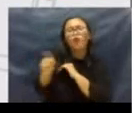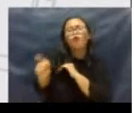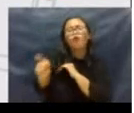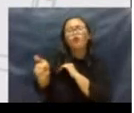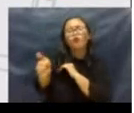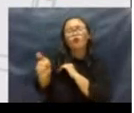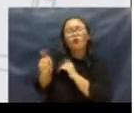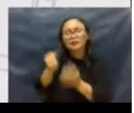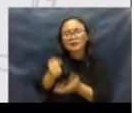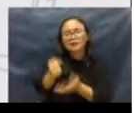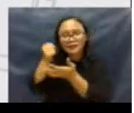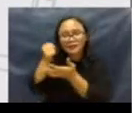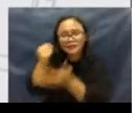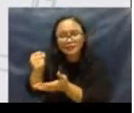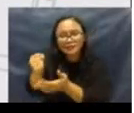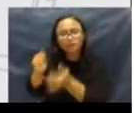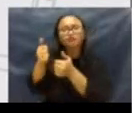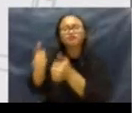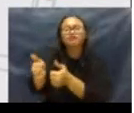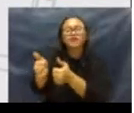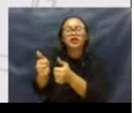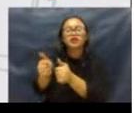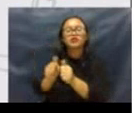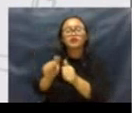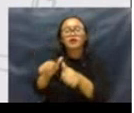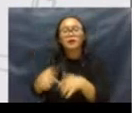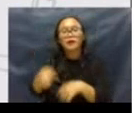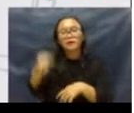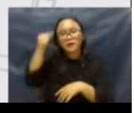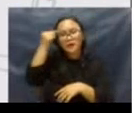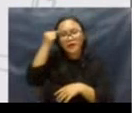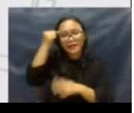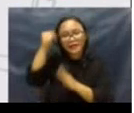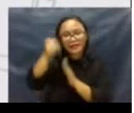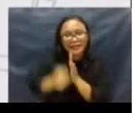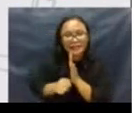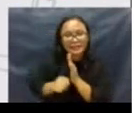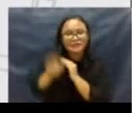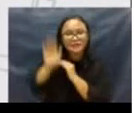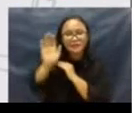diganjar sehingga berpikir kritisnya akan bertahan bahkan berkembang.